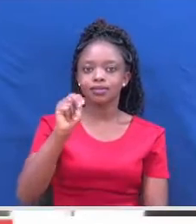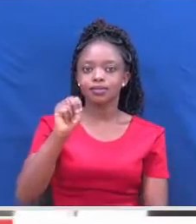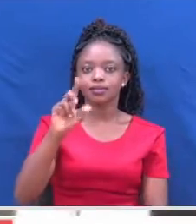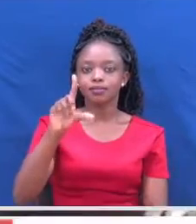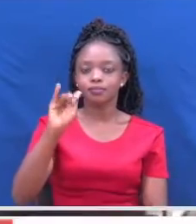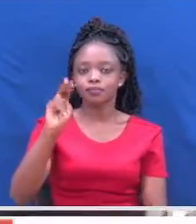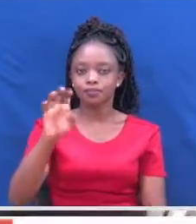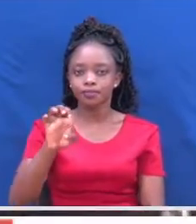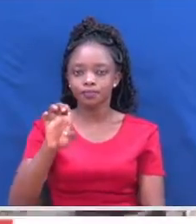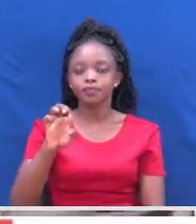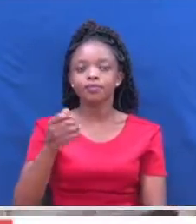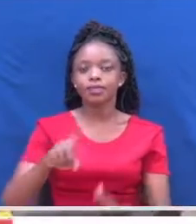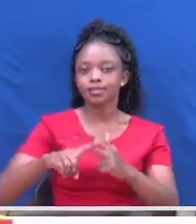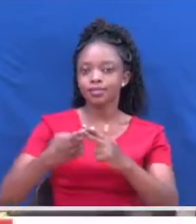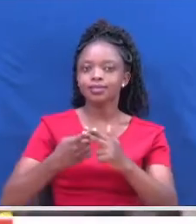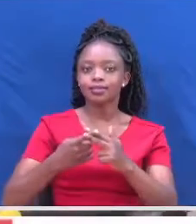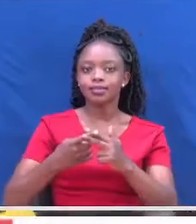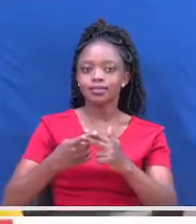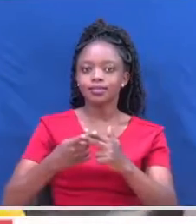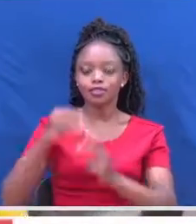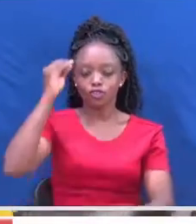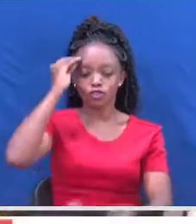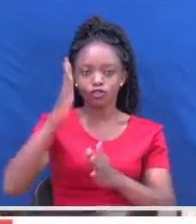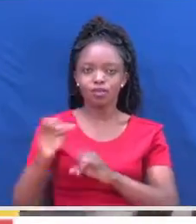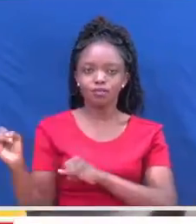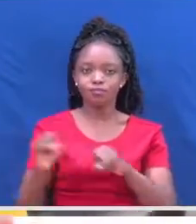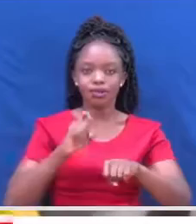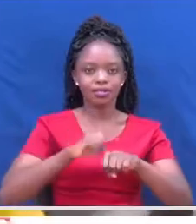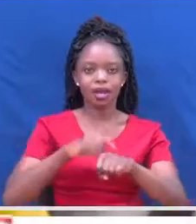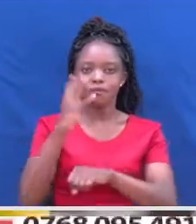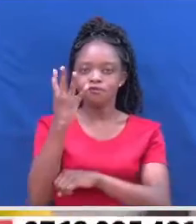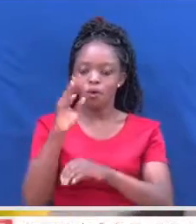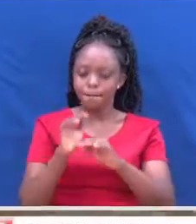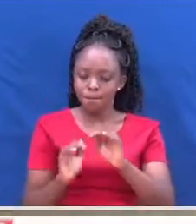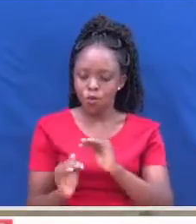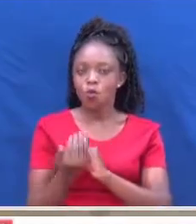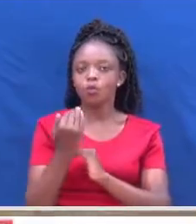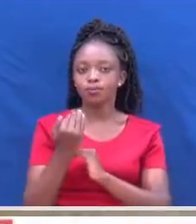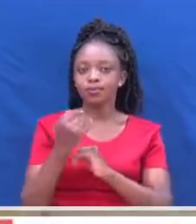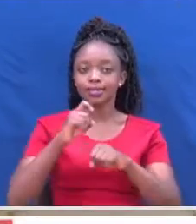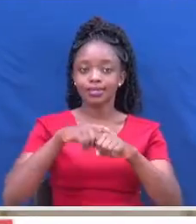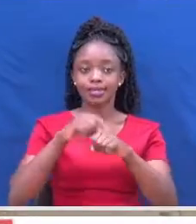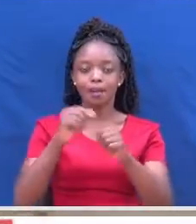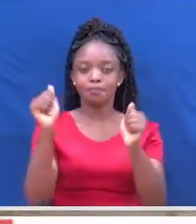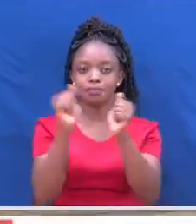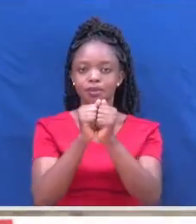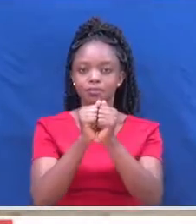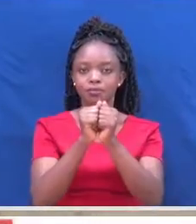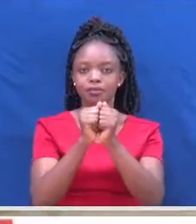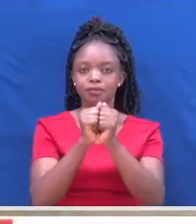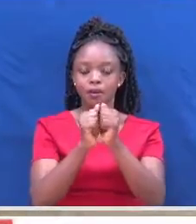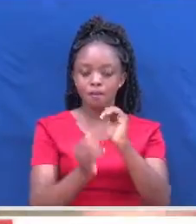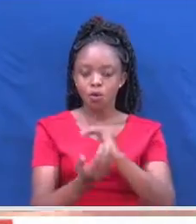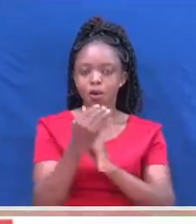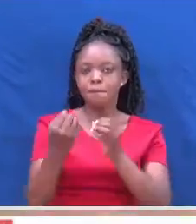mwa nchi yalianza kuwapokea wanafunzi majira ya saa 10 asubuhi na kufikia saa 4 mchana. Mabasi